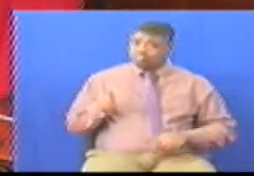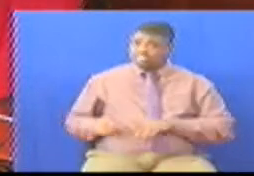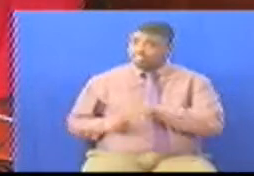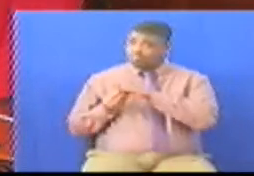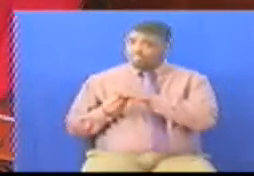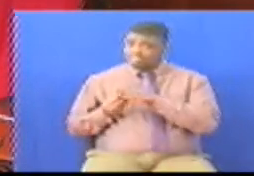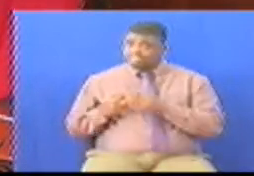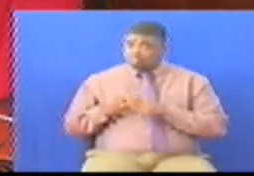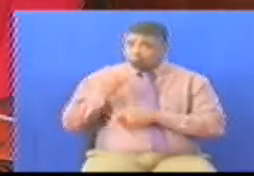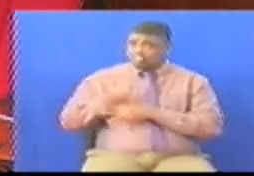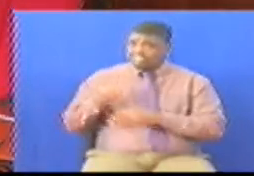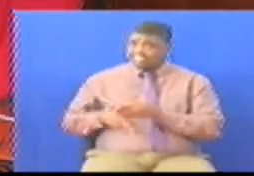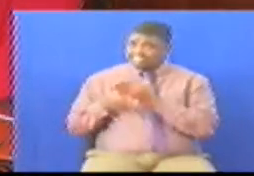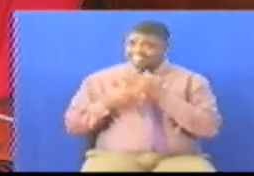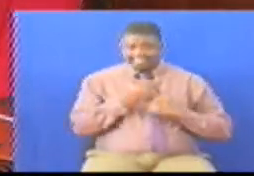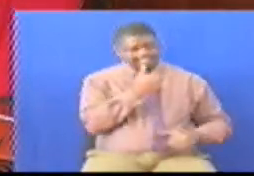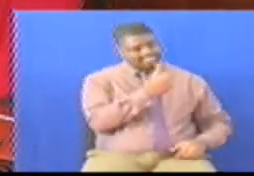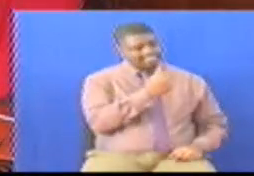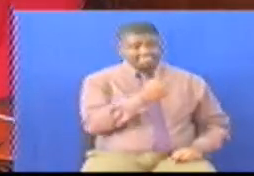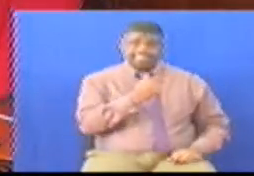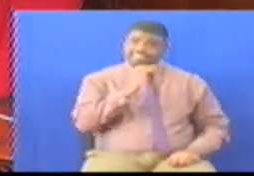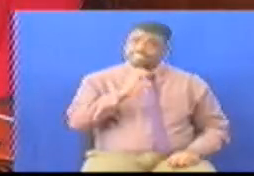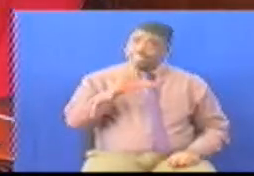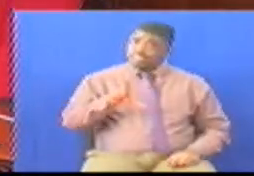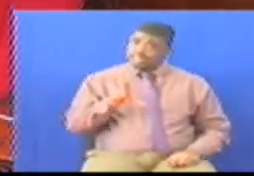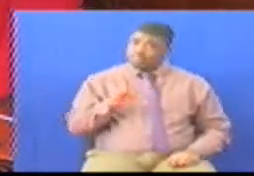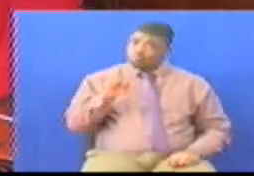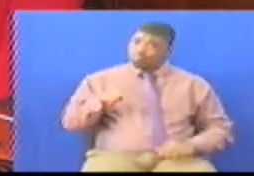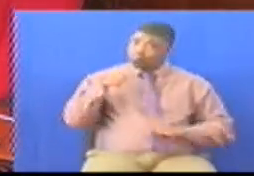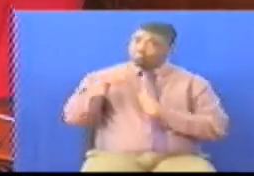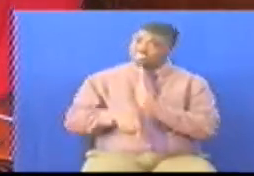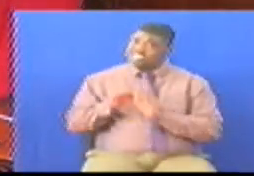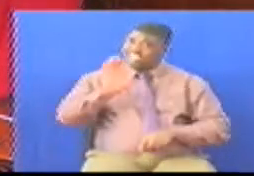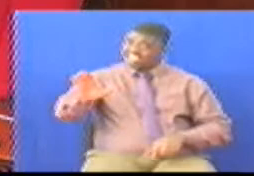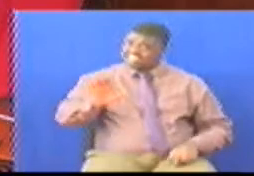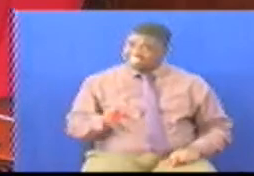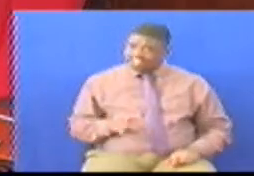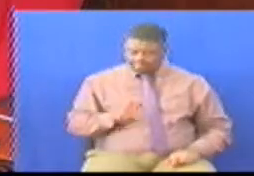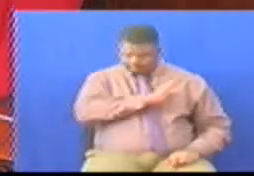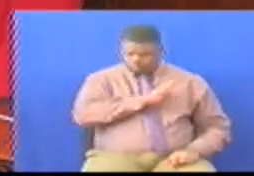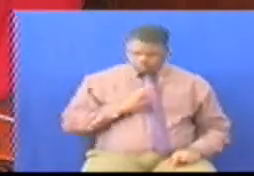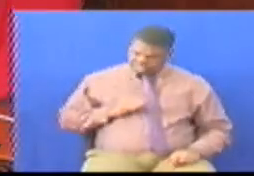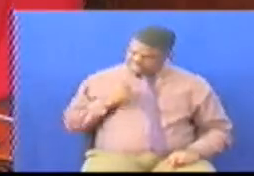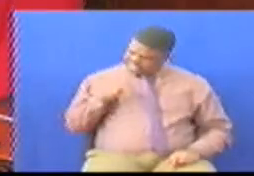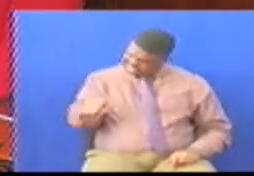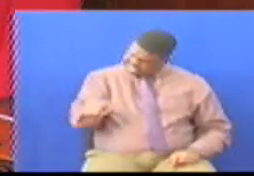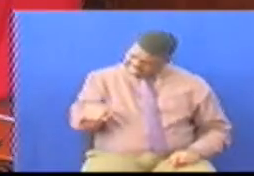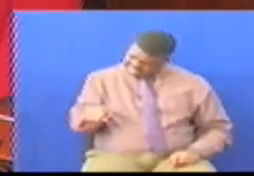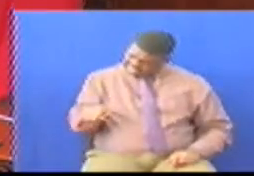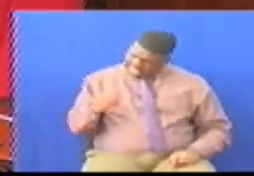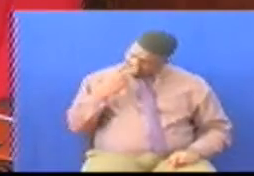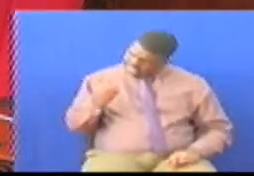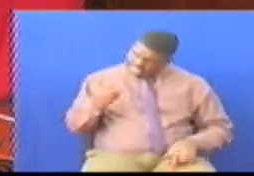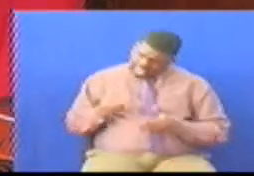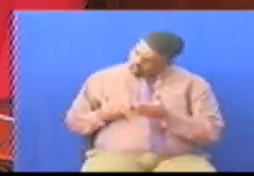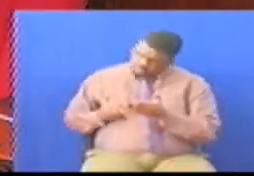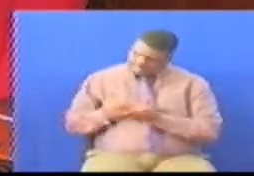ujenzi, TTCL wako chini yake, aangalie ni kwa nini bodi hii haikupitisha hesabu